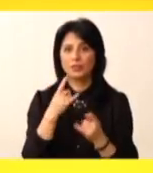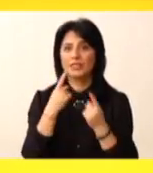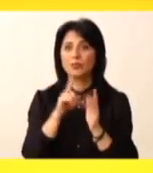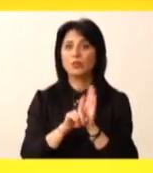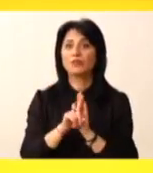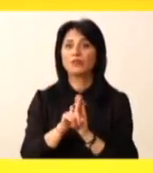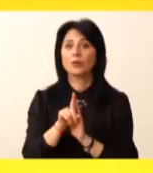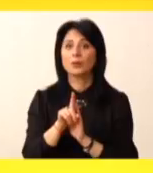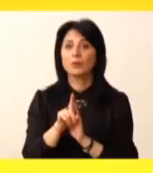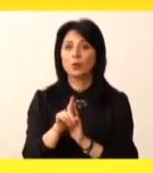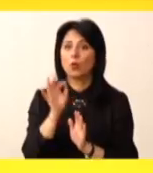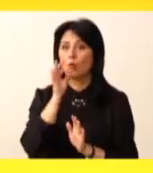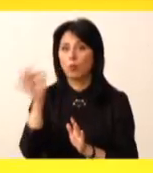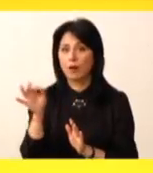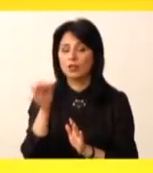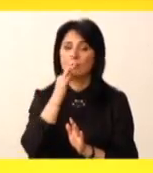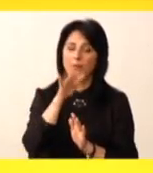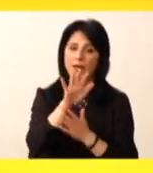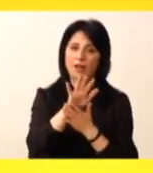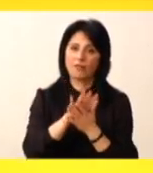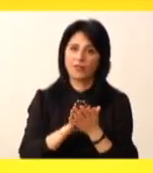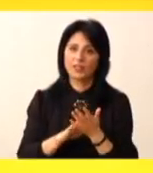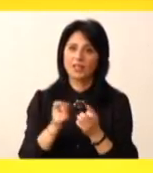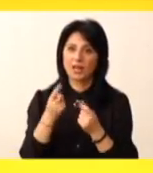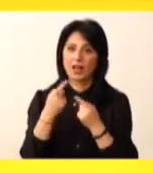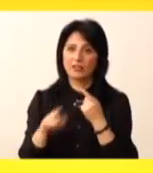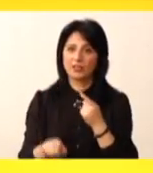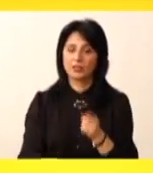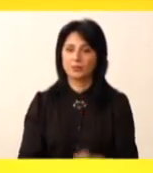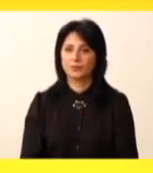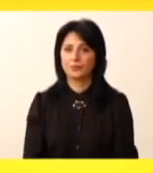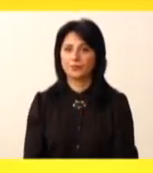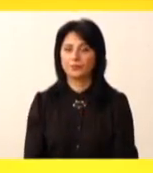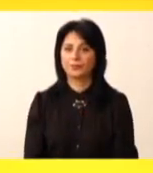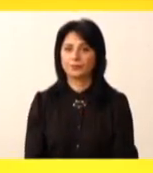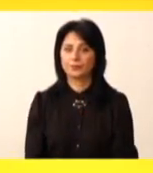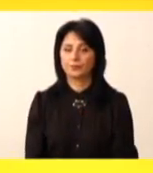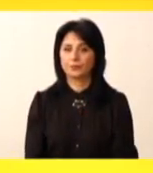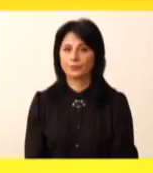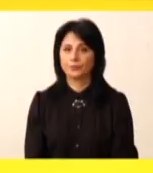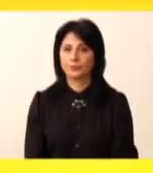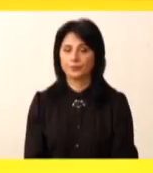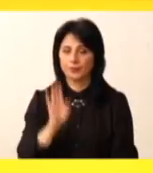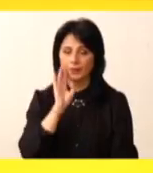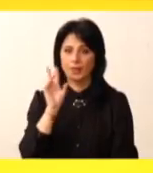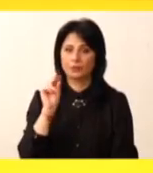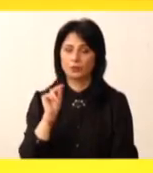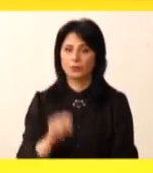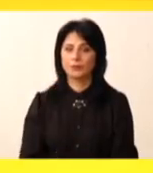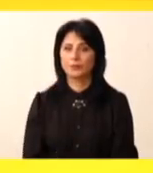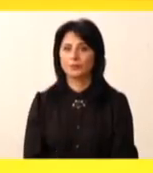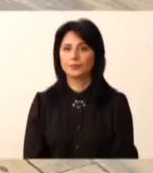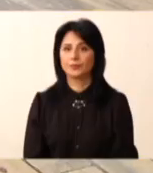საუბრის დაწყების მომენტიდან. ვუპასუხოთ და შემდეგ რა განასხვავებს სწორედ ამ ნაწილიდან დაუბრუნდეთ მსჯელობას. დილო მშვიდობისა,